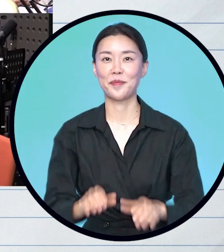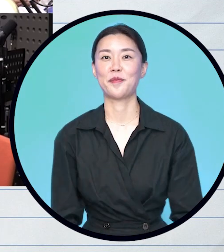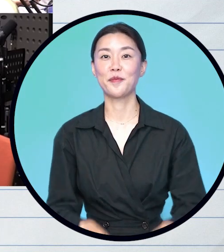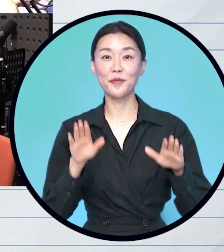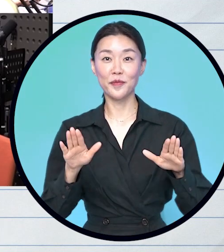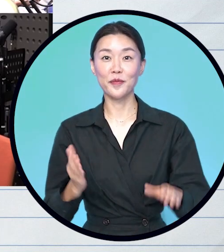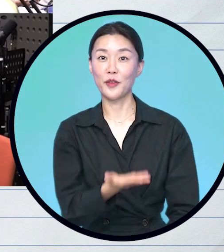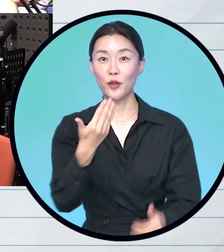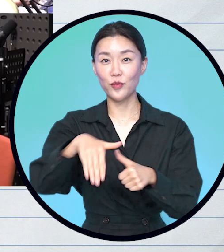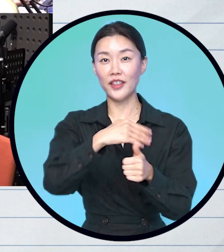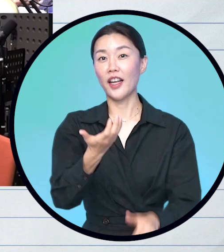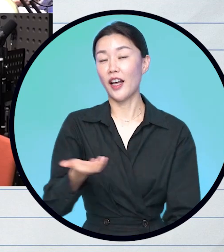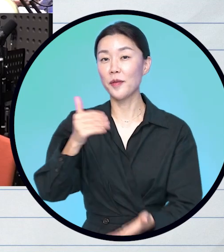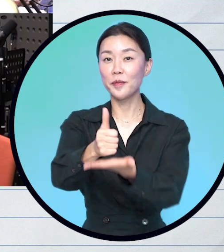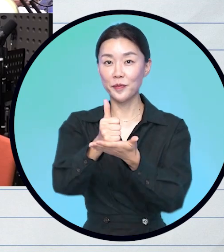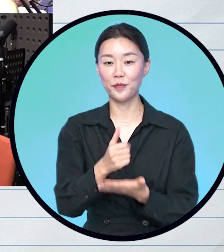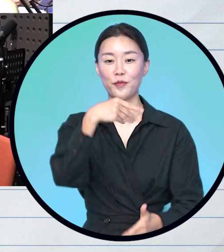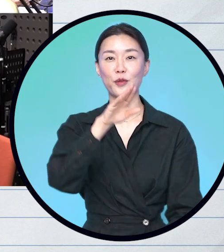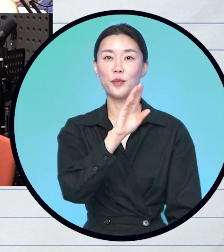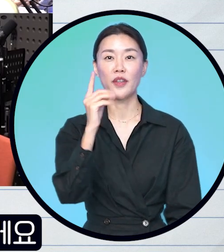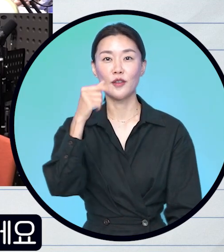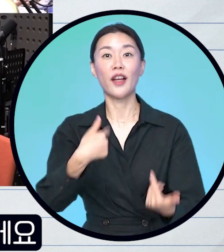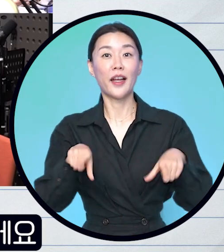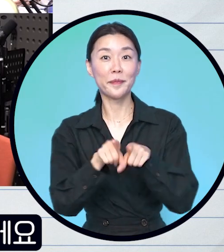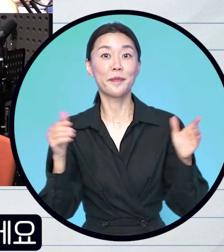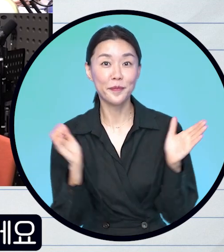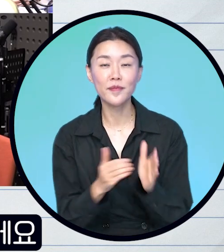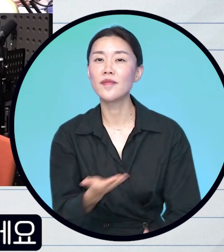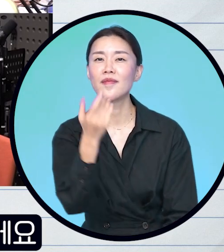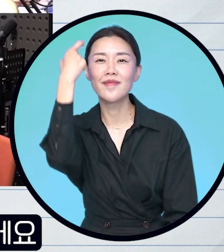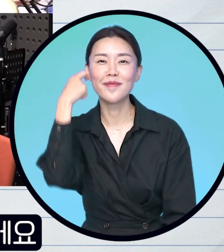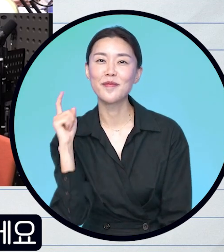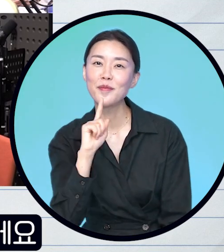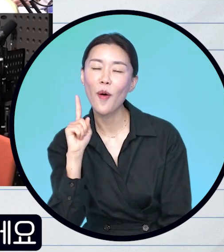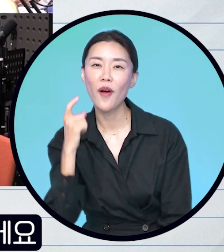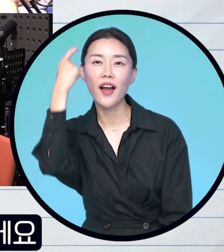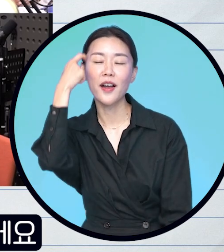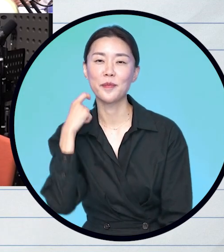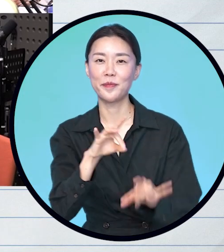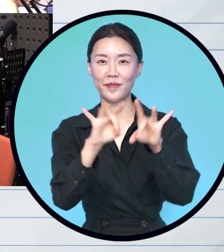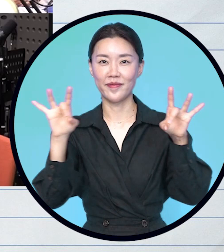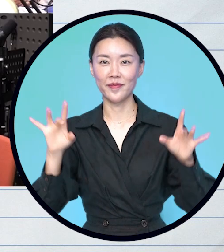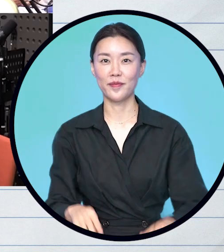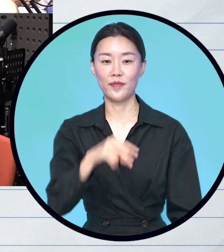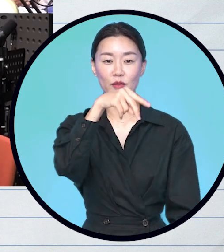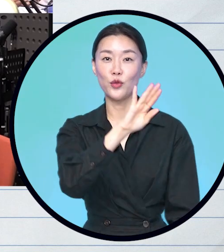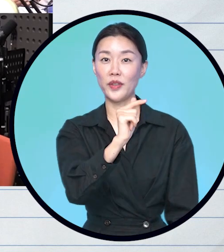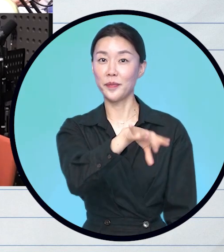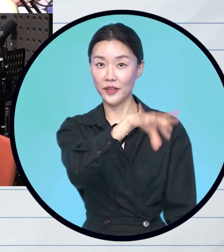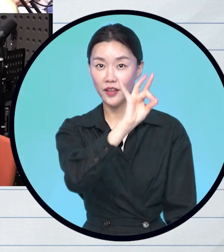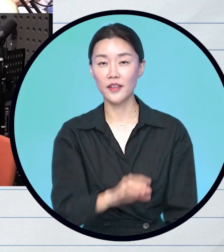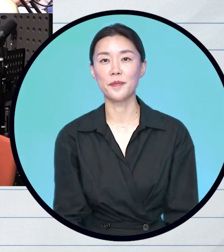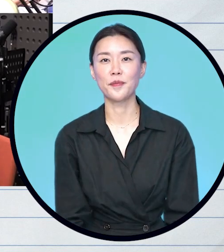오늘 텐션업 초대석 투모로우 마이투게더와 함께했는데요. 어떠셨는지 소감과 함께 끝인사 부탁드릴게요. 수빈 씨부터 들어볼까요?